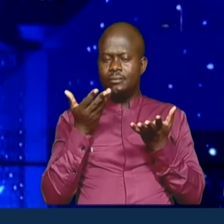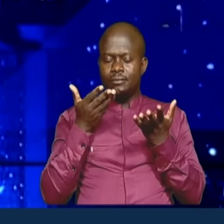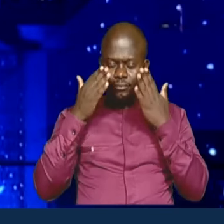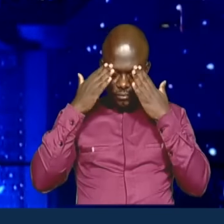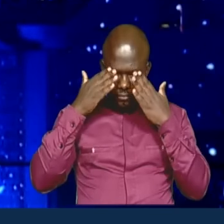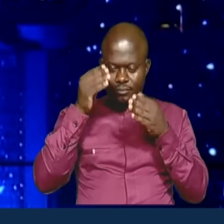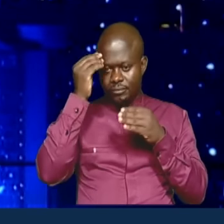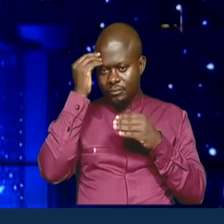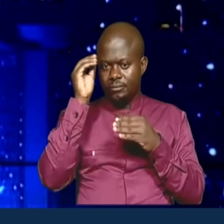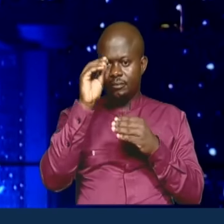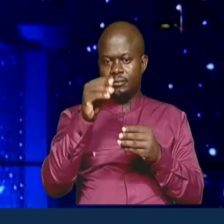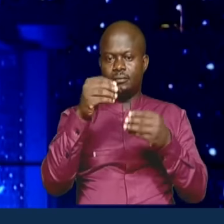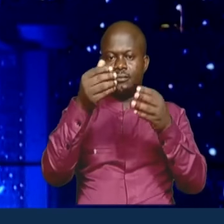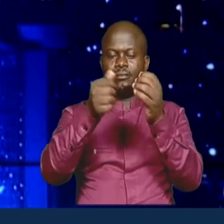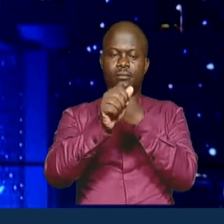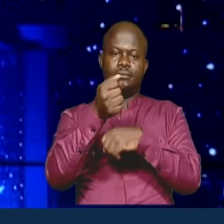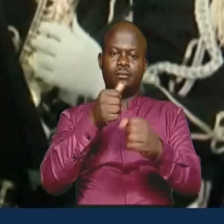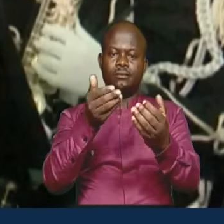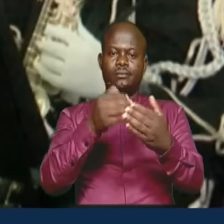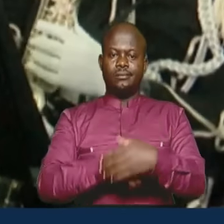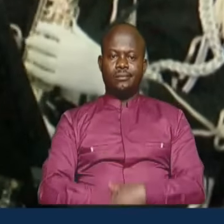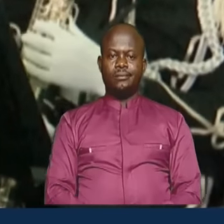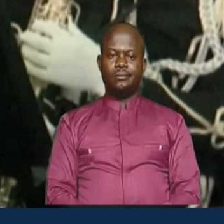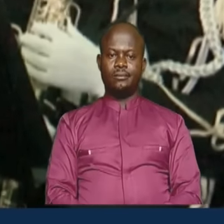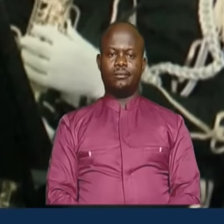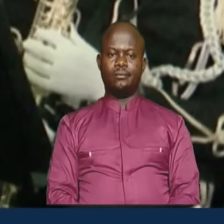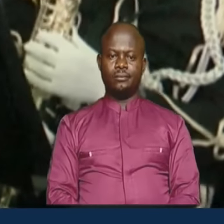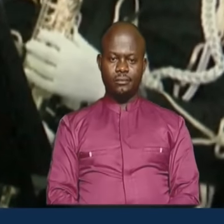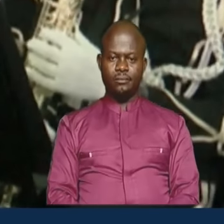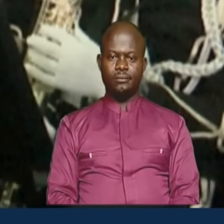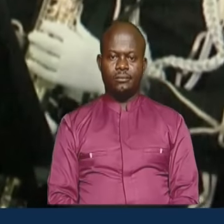n'ubutumwa buri gutangwa muri icyo gikorwa.